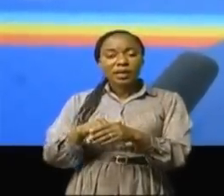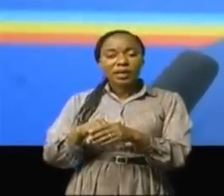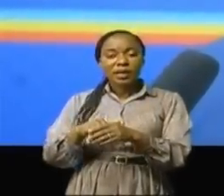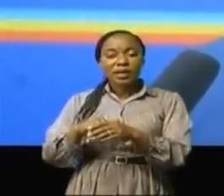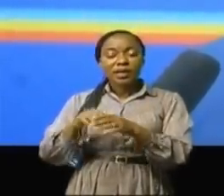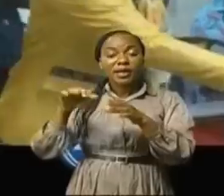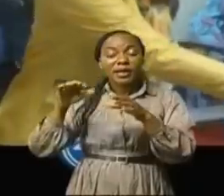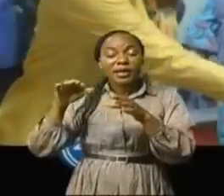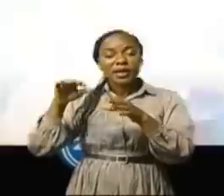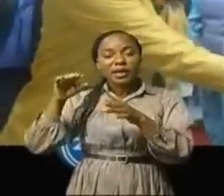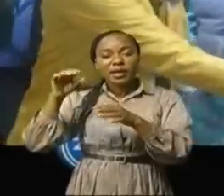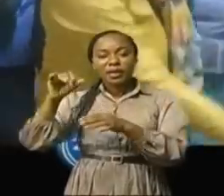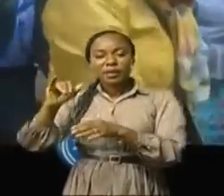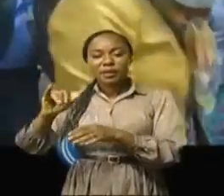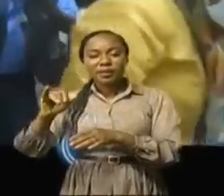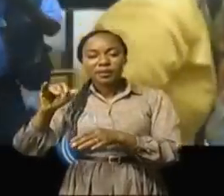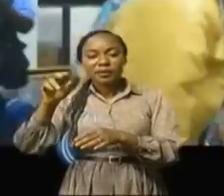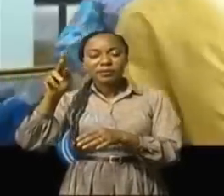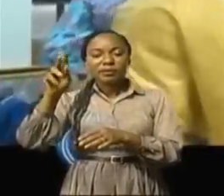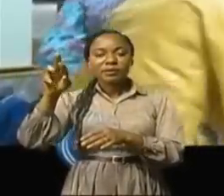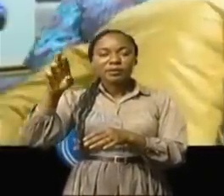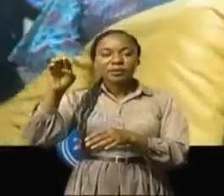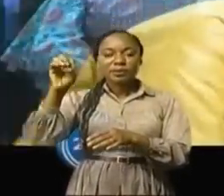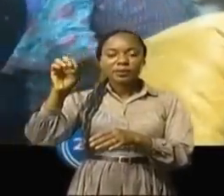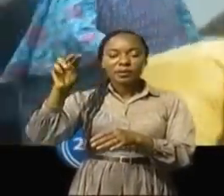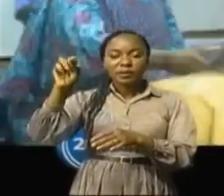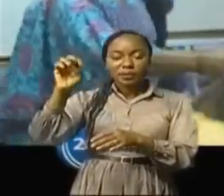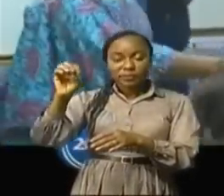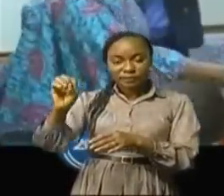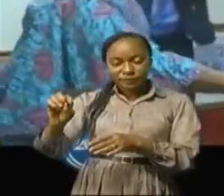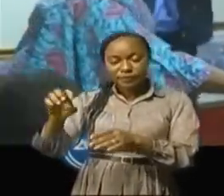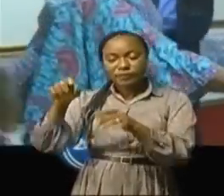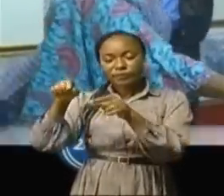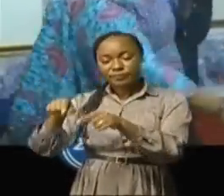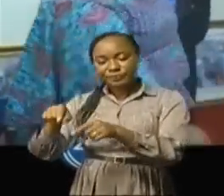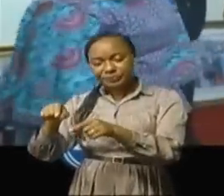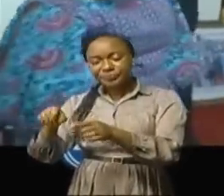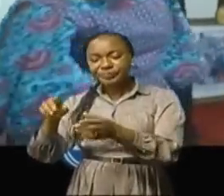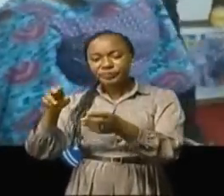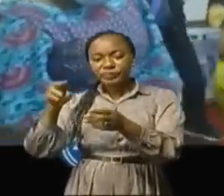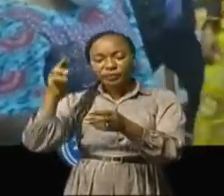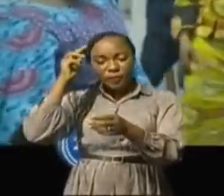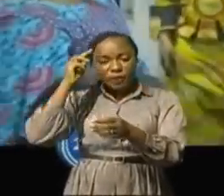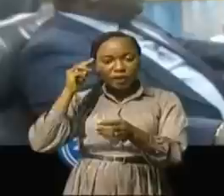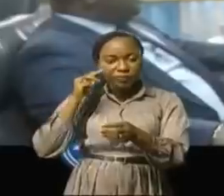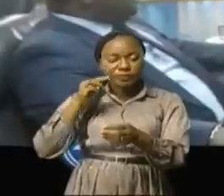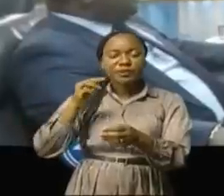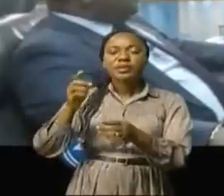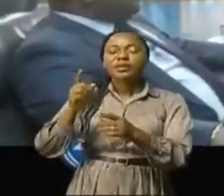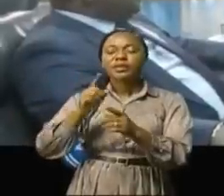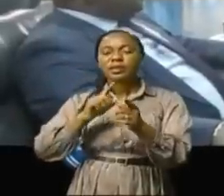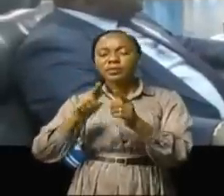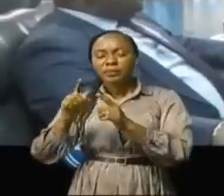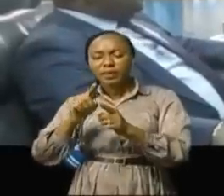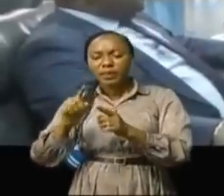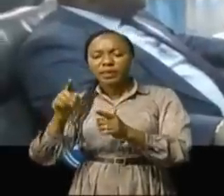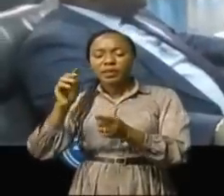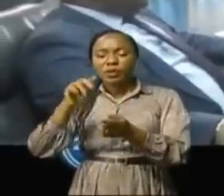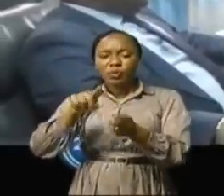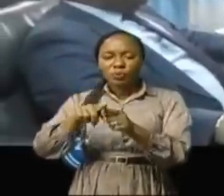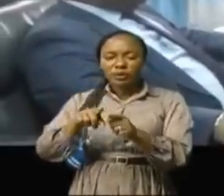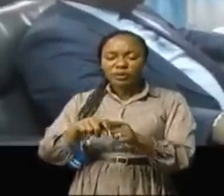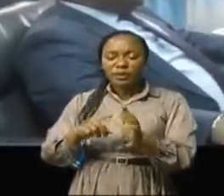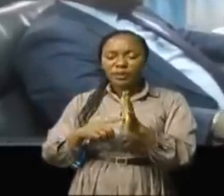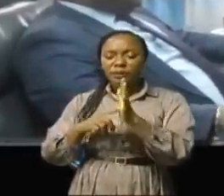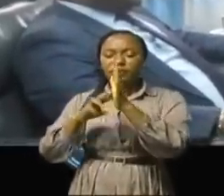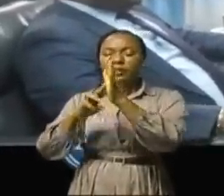sont affectés. Il s'en est suivi la présentation par le ministre Didier Mazenga Mukanzu des trois candidates de la RDC